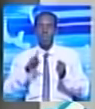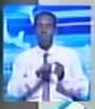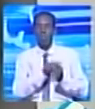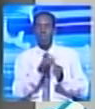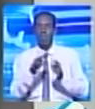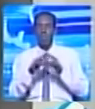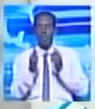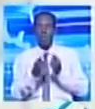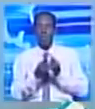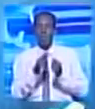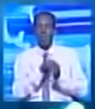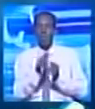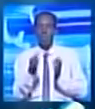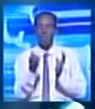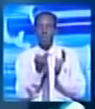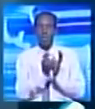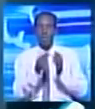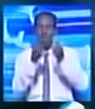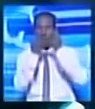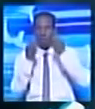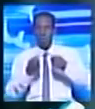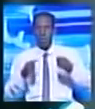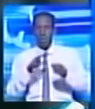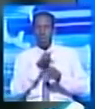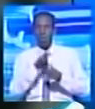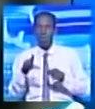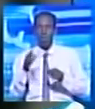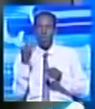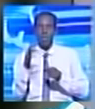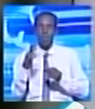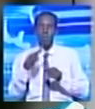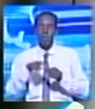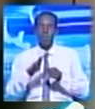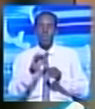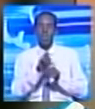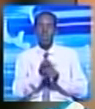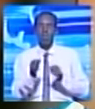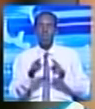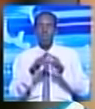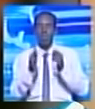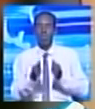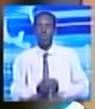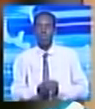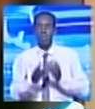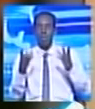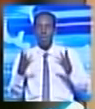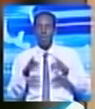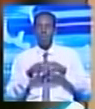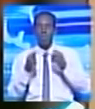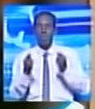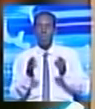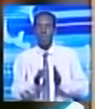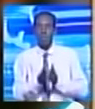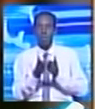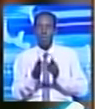l'individu est sous un mandat d'arrêt international lancé par la France parce que soupçonné d'implication dans l'attentat du journal satirique Charlie